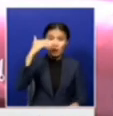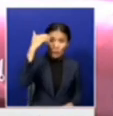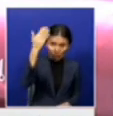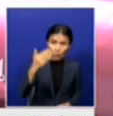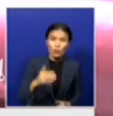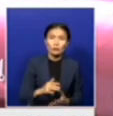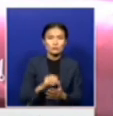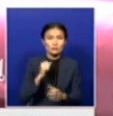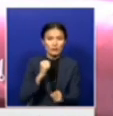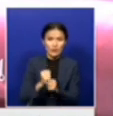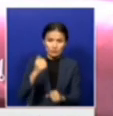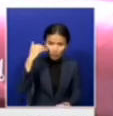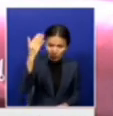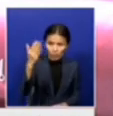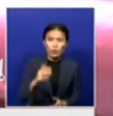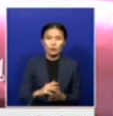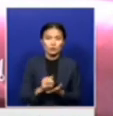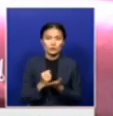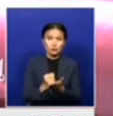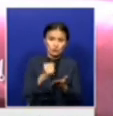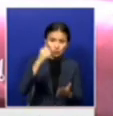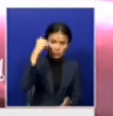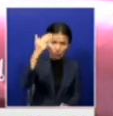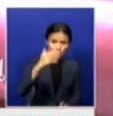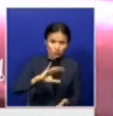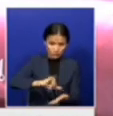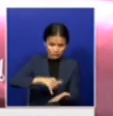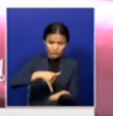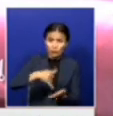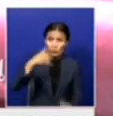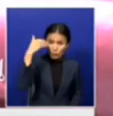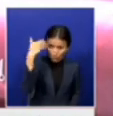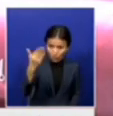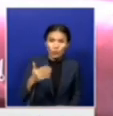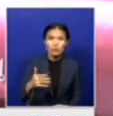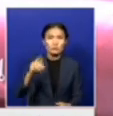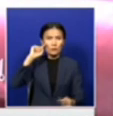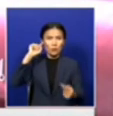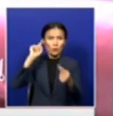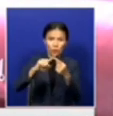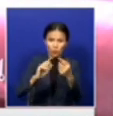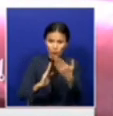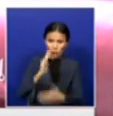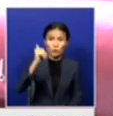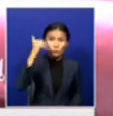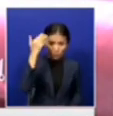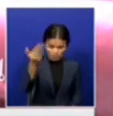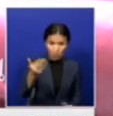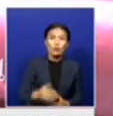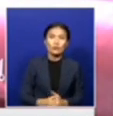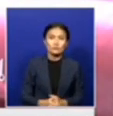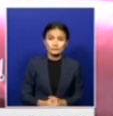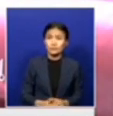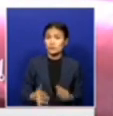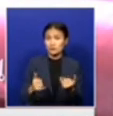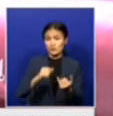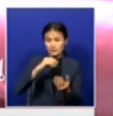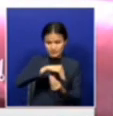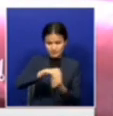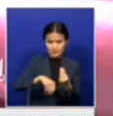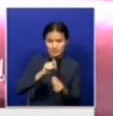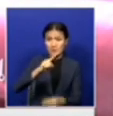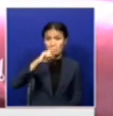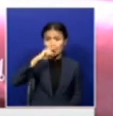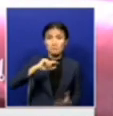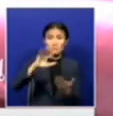ที่หมายก่อนนะครับต้องฝากท่านด้วยท่านประธานครับการฟื้นฟูเศรษฐกิจของประเทศไทยจะต้องเริ่มขึ้น